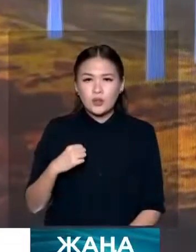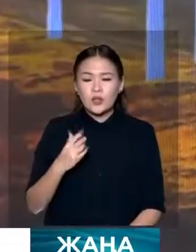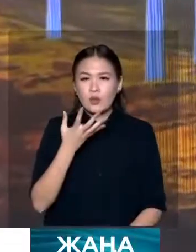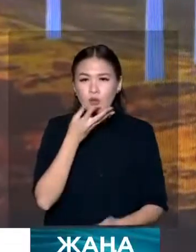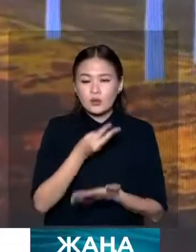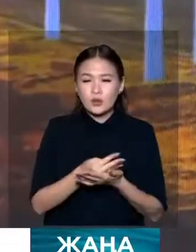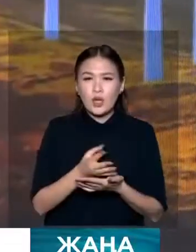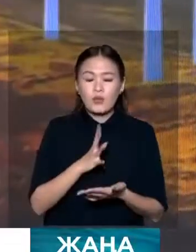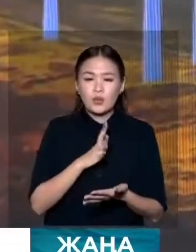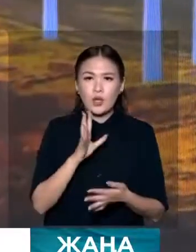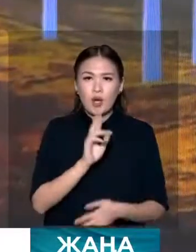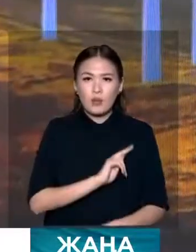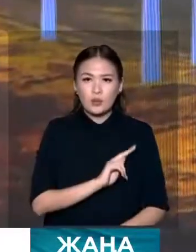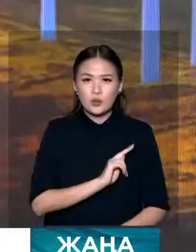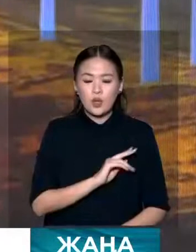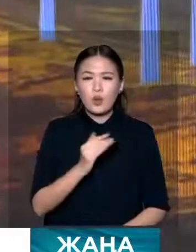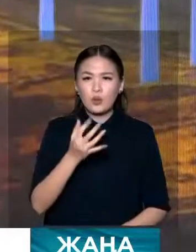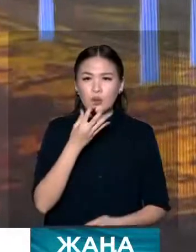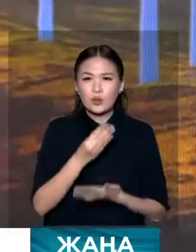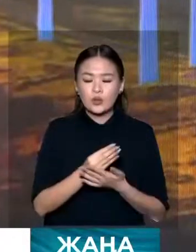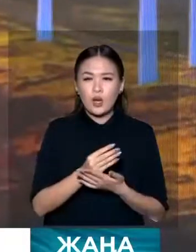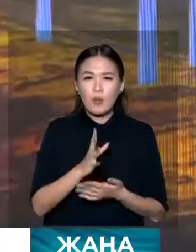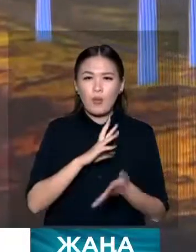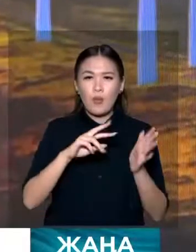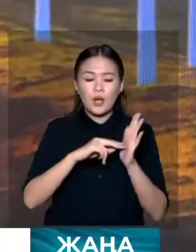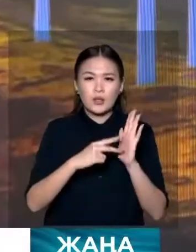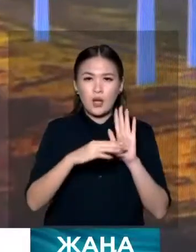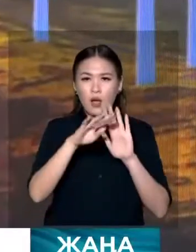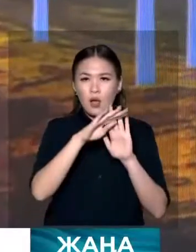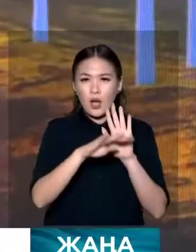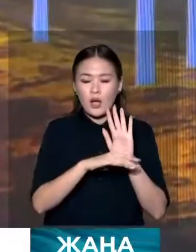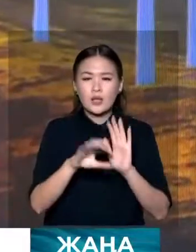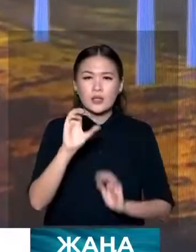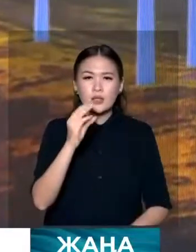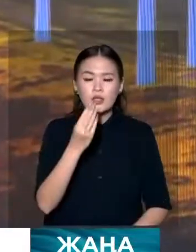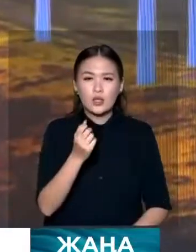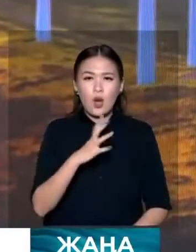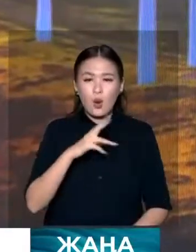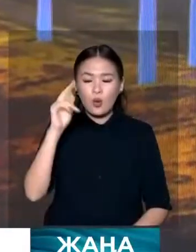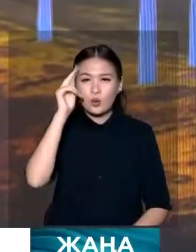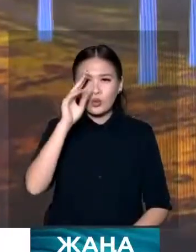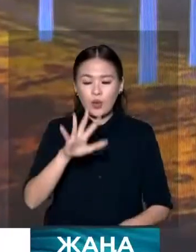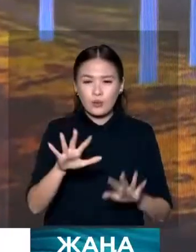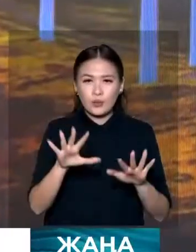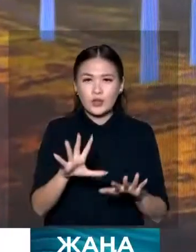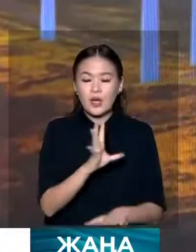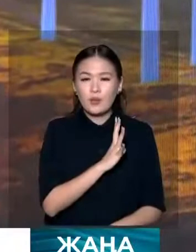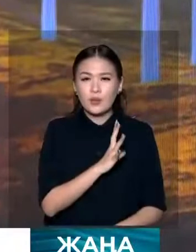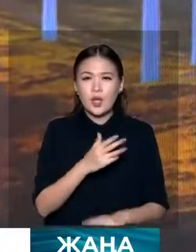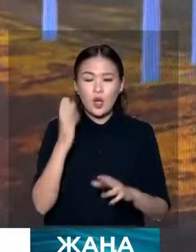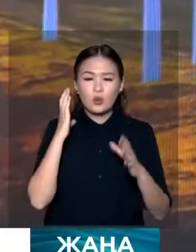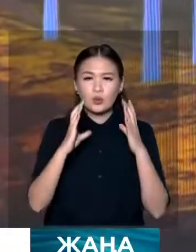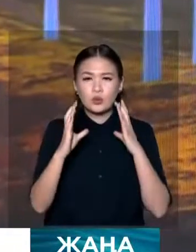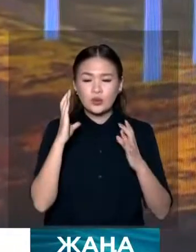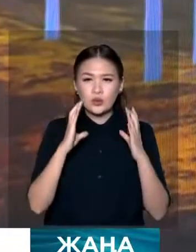тәжірибемді атап кететін болсақ, мен өзім болашақ бағдарламасымен ақшта оқыған едім. Сол оқып жүргенінде